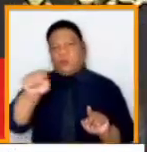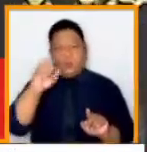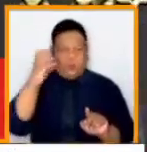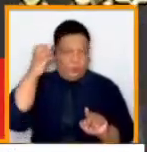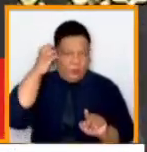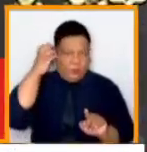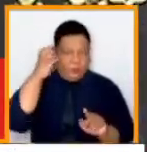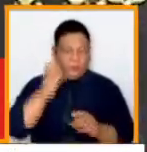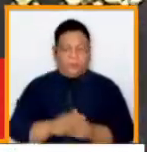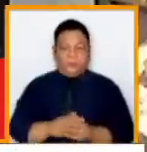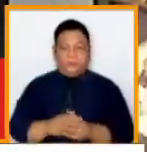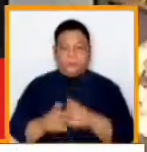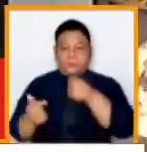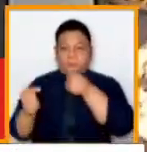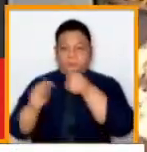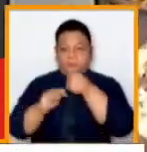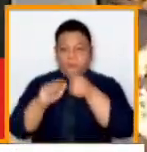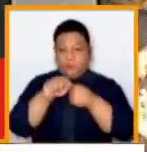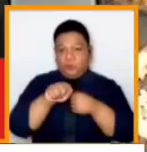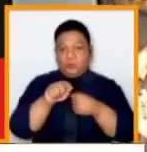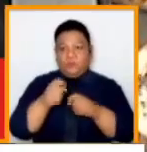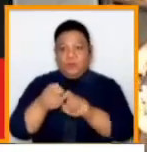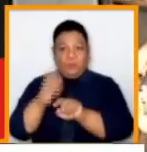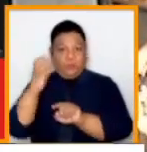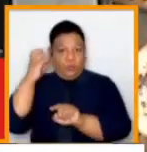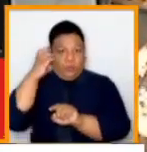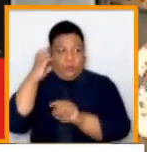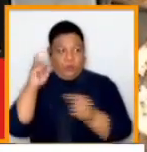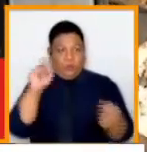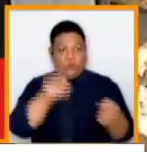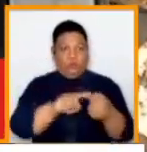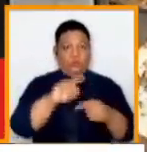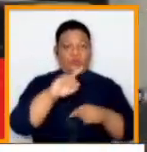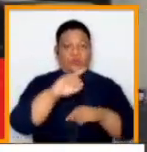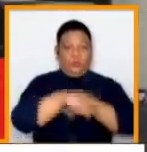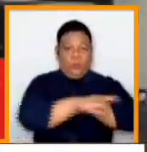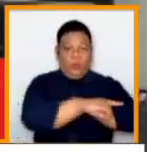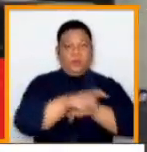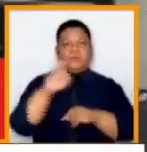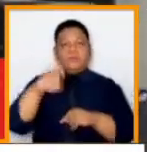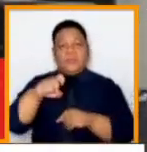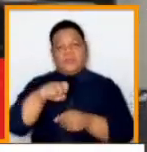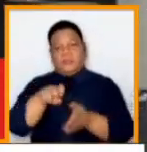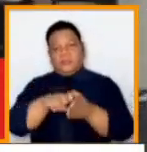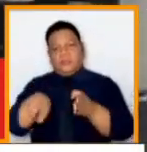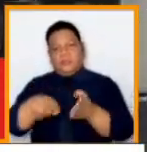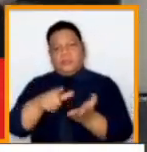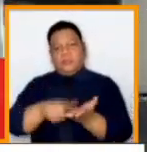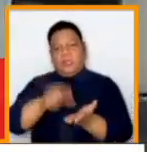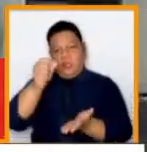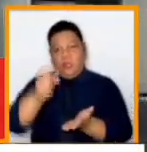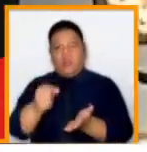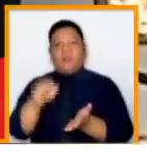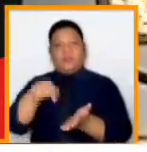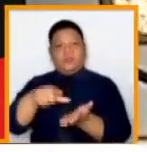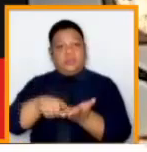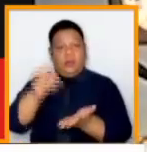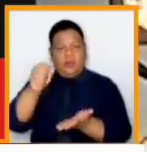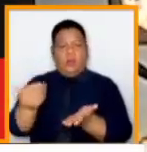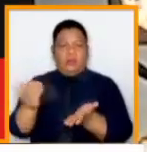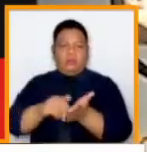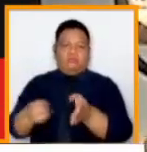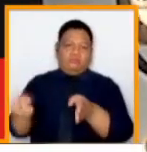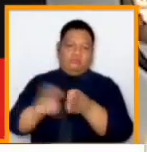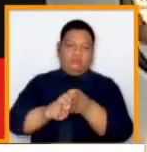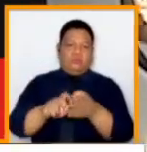patungong Cubao mula sa Dagupan City, bababa sila sa Tarlac at mula Tarlac sasakay muli ng isa pang bus pa Cubao. May biyahe na rin